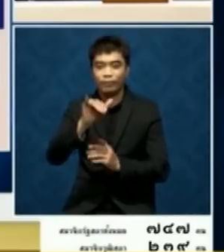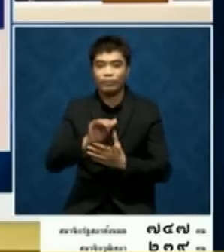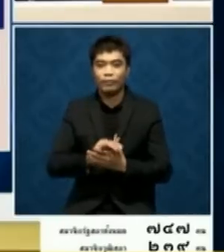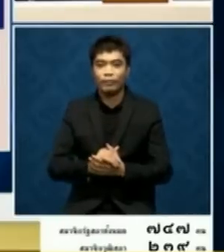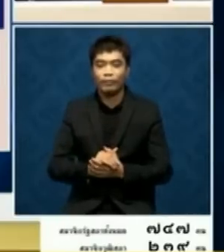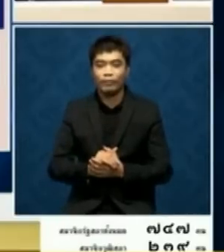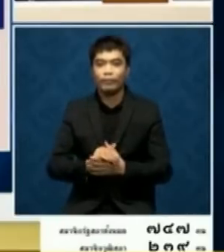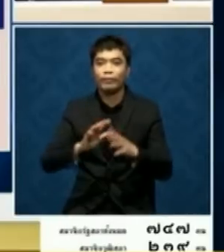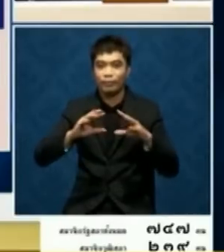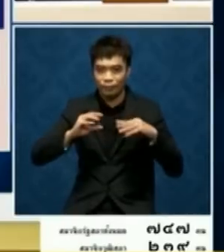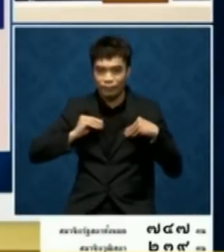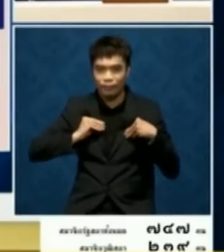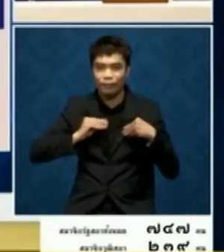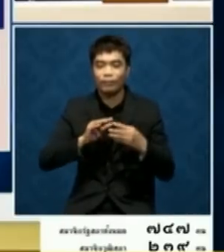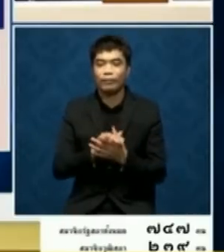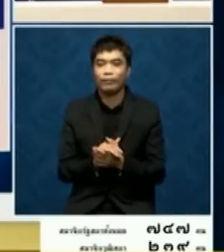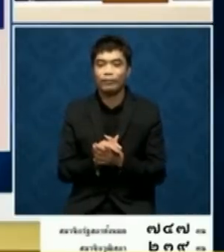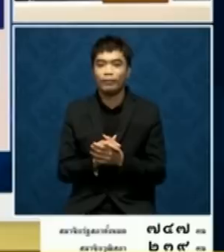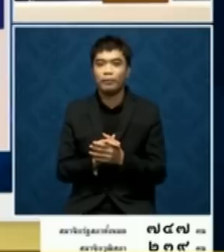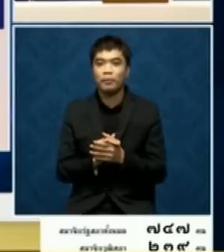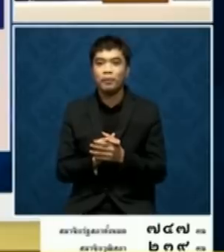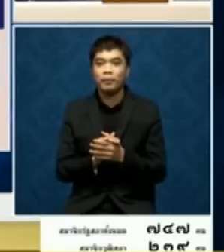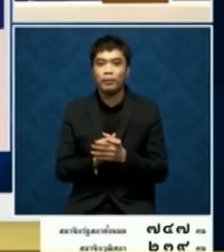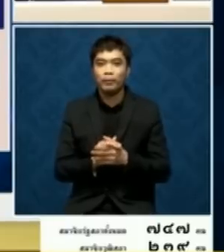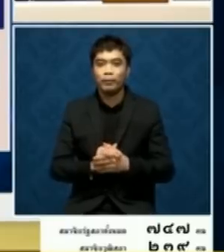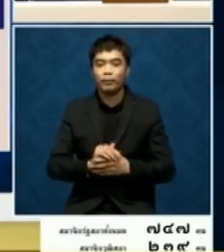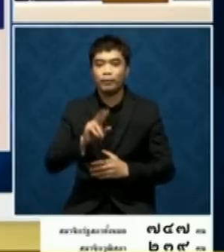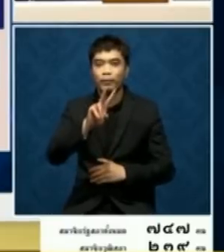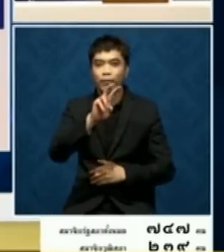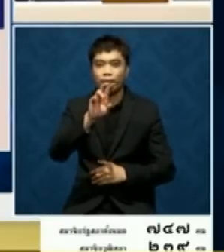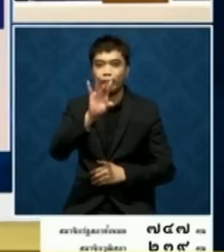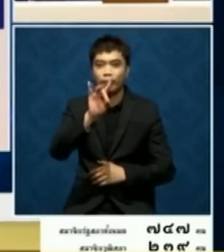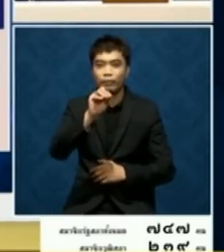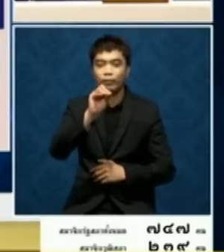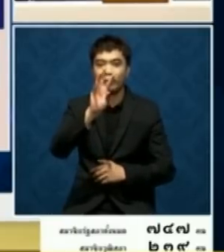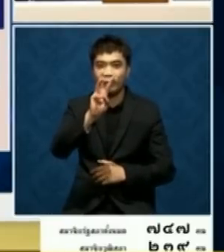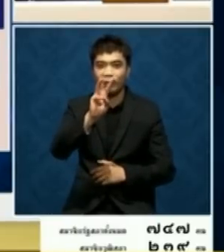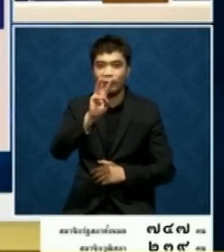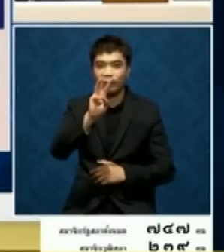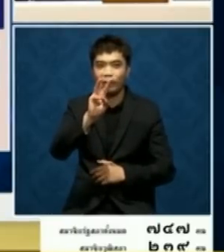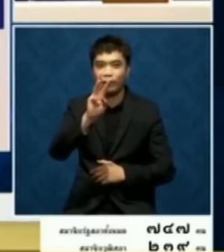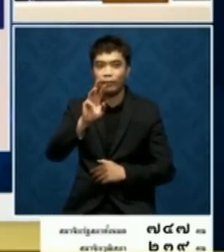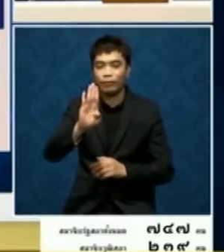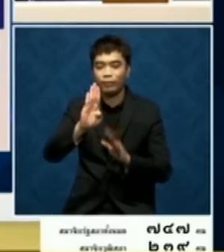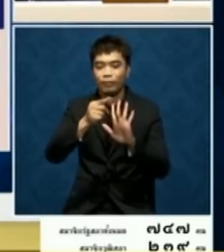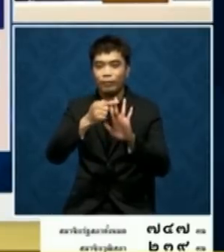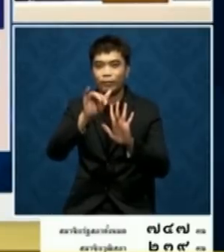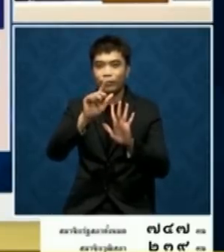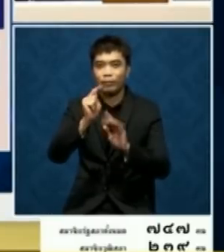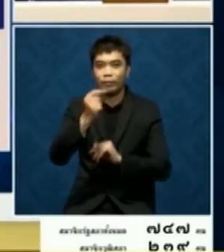างทีรอบนี้การฉีดยาแรงมันอาจจะไม่ได้ผลเร็วอย่างที่ผ่านมาเหมือนทุกครั้งเหรออาจารย์มองอย่างนั้นเหรออา